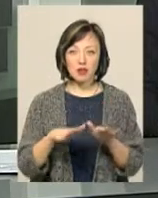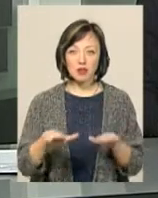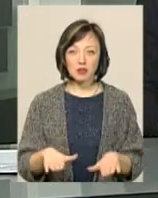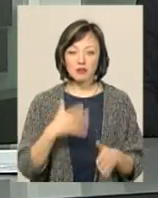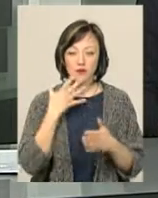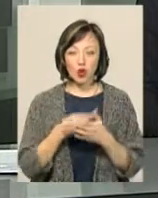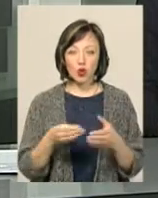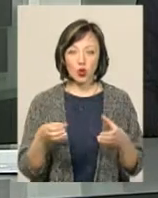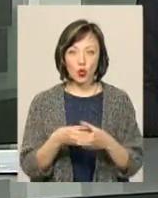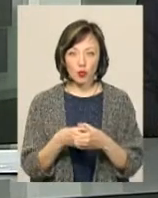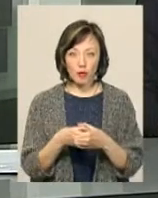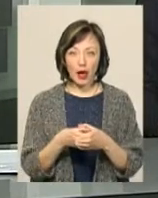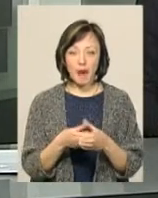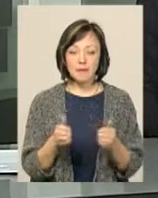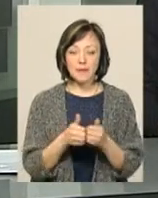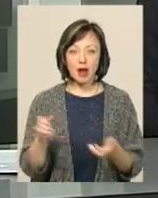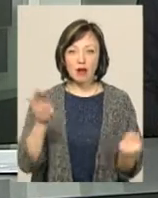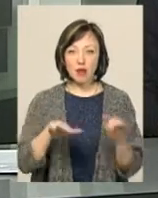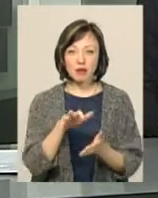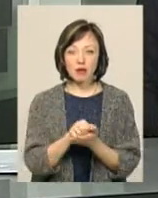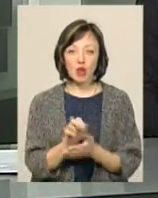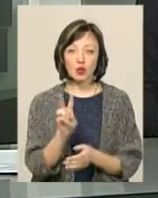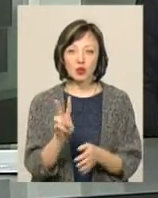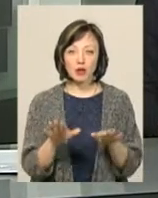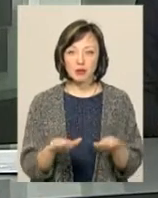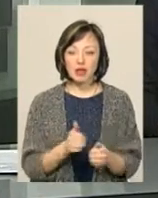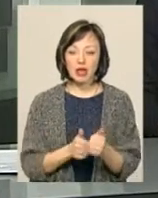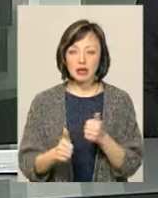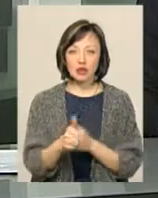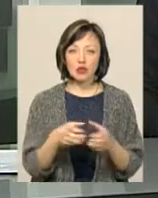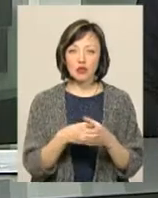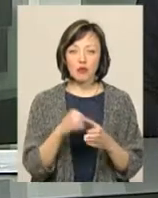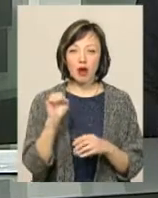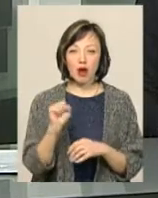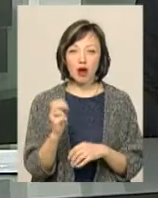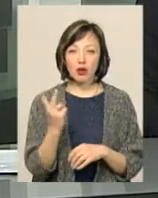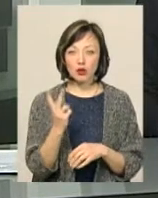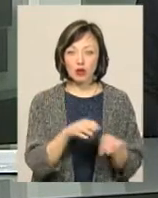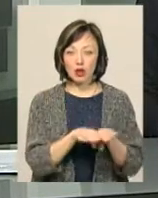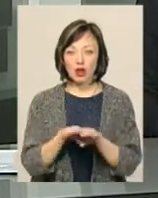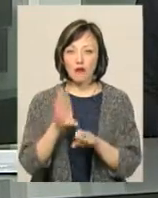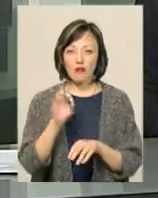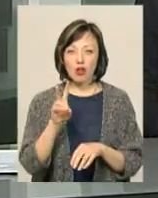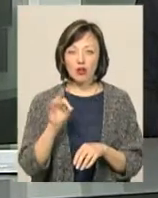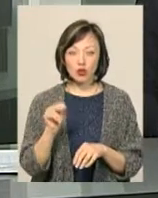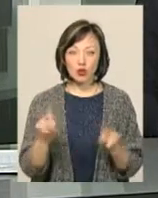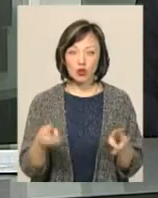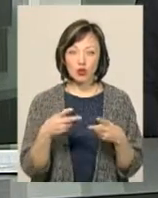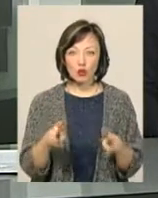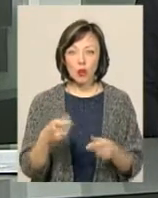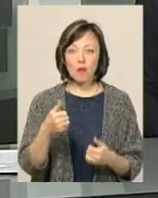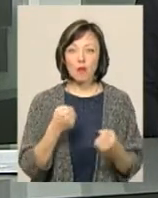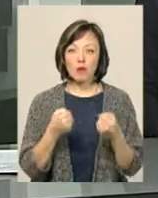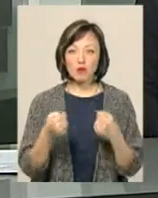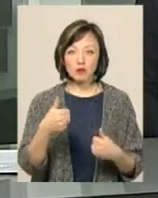позиції в своїй групі. «Прикарпаття» посідає там друге місце. Лідерує в групі А другої ліги волочиський клуб «Агробізнес». Боротьбу в